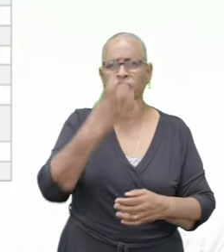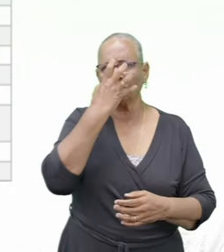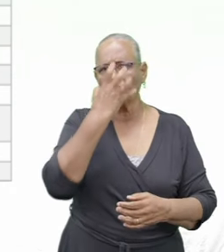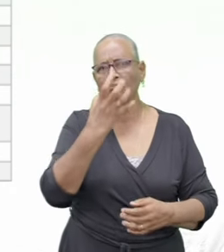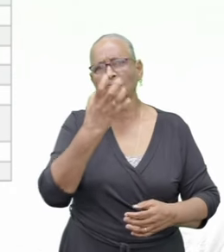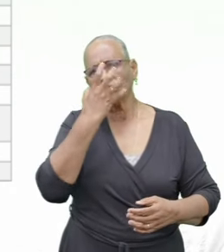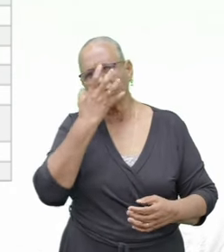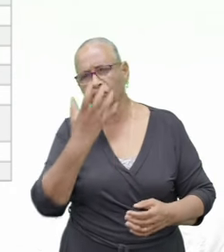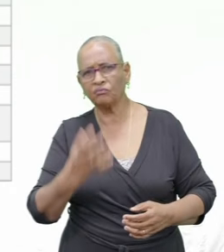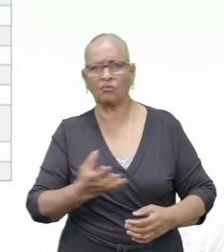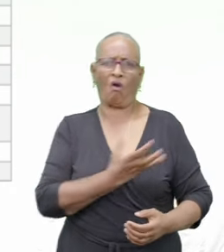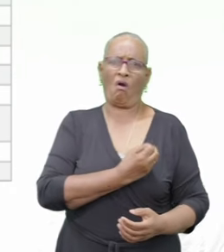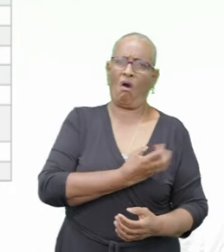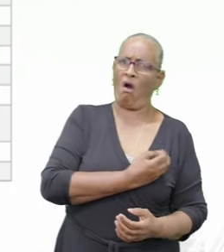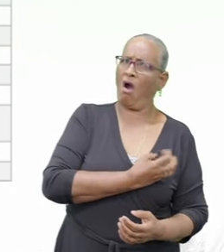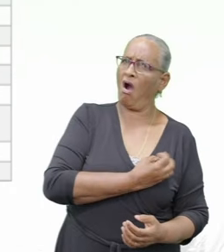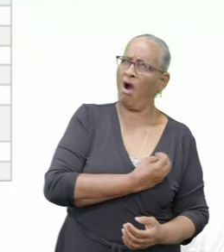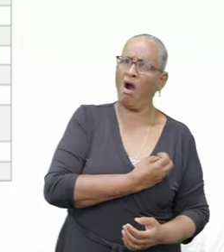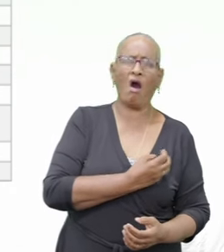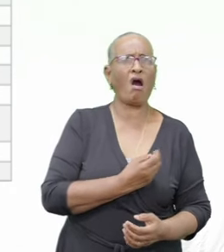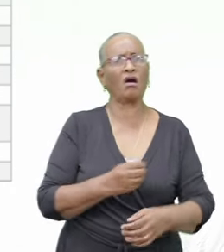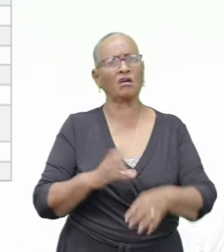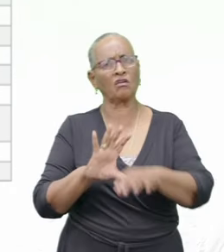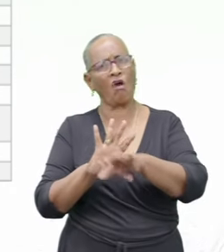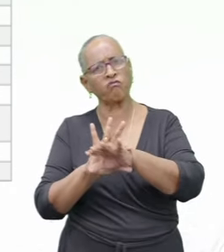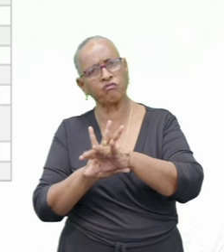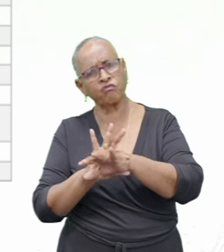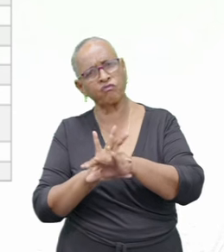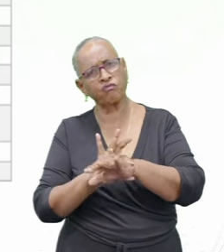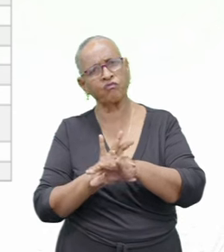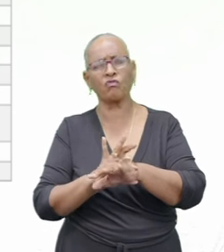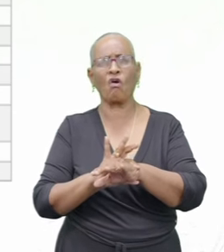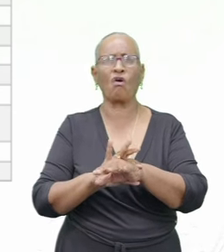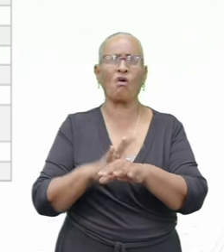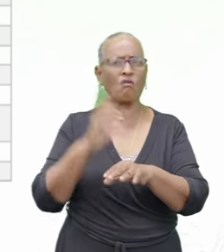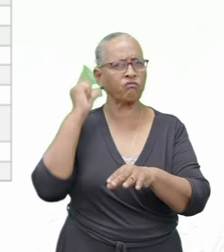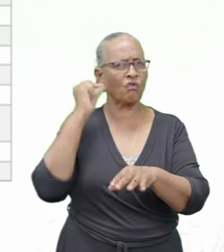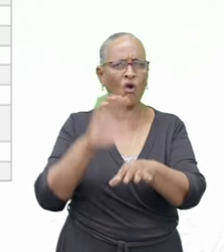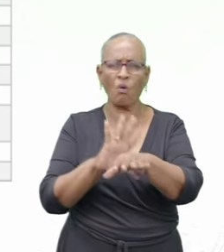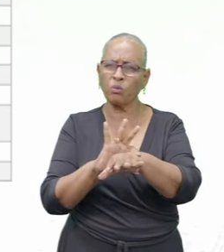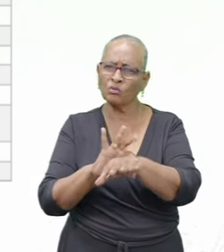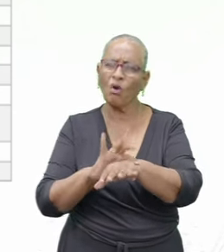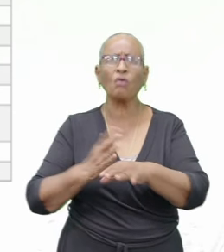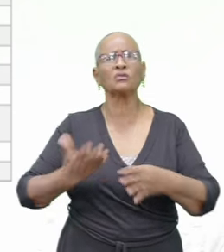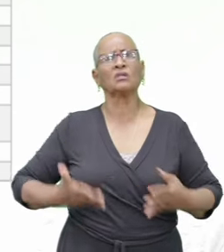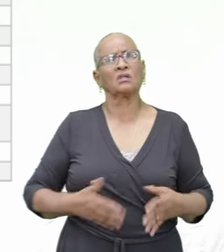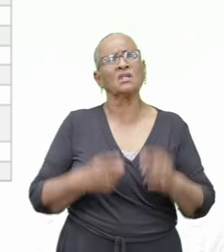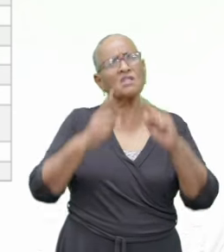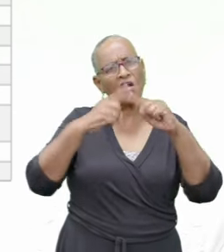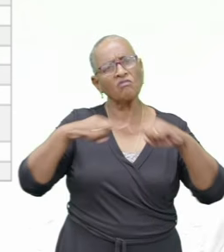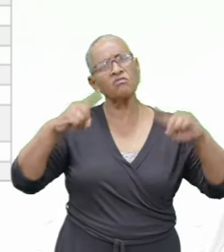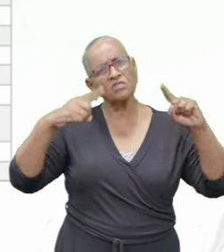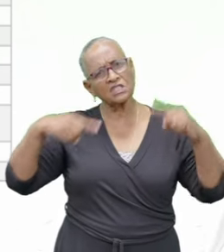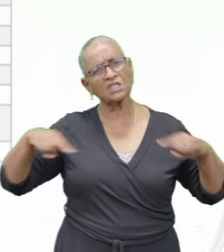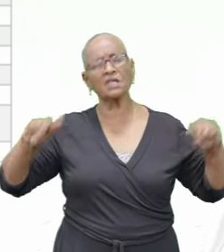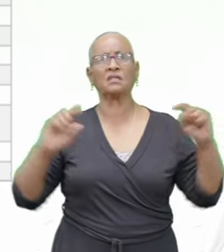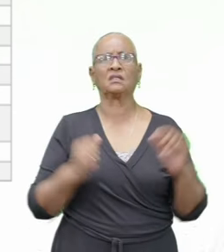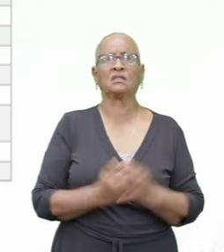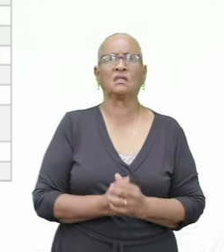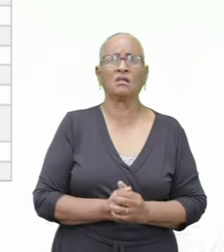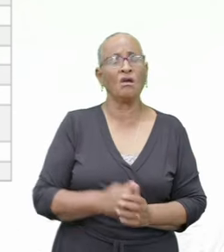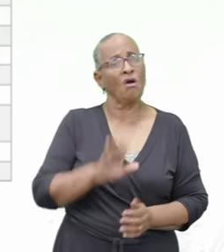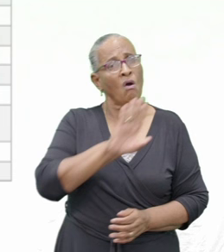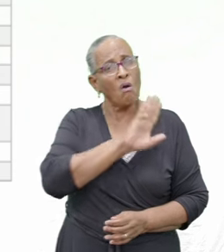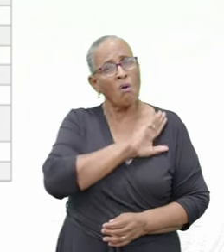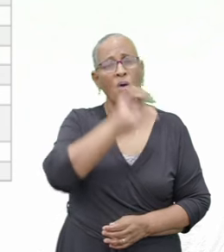dialyse, oncologie. Dit zijn de cijfers vanuit het ministerie van Volksgezondheid. Laat me dat duidelijk zeggen. Want ook het AZP